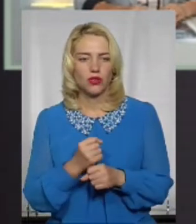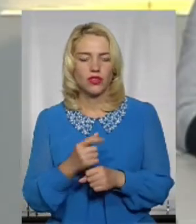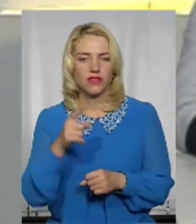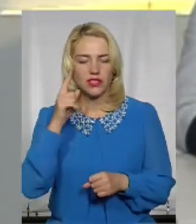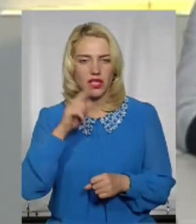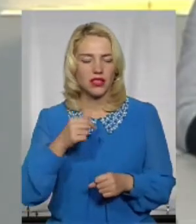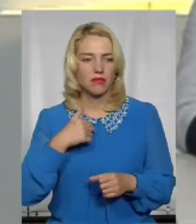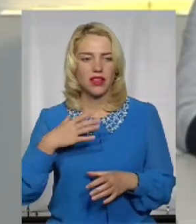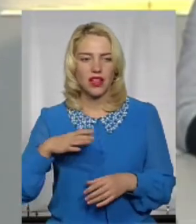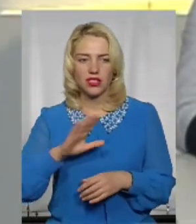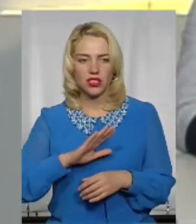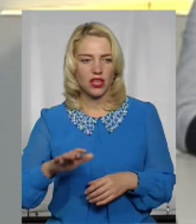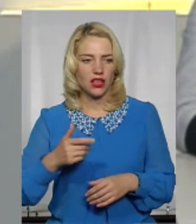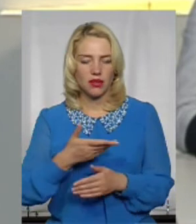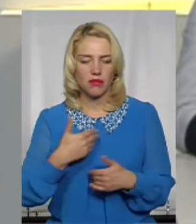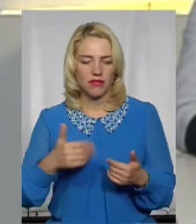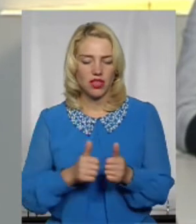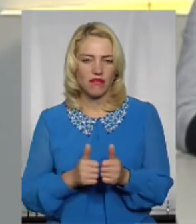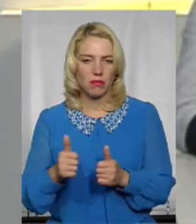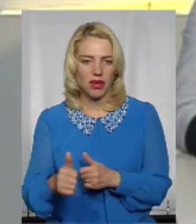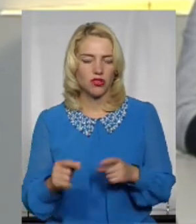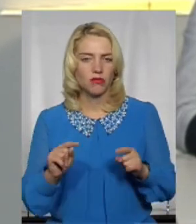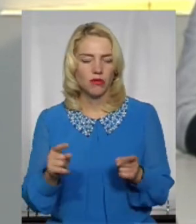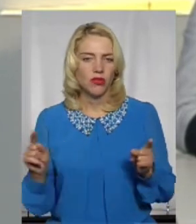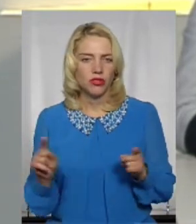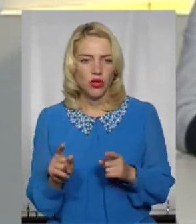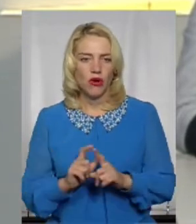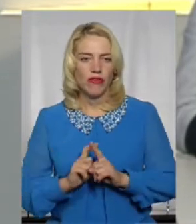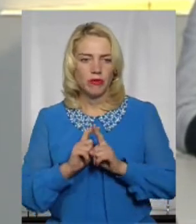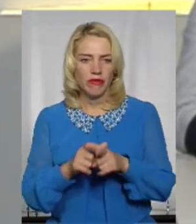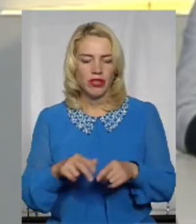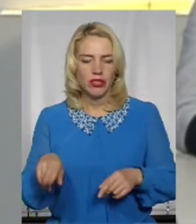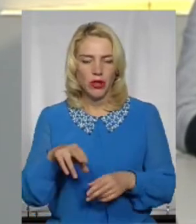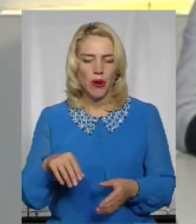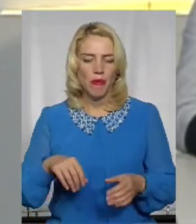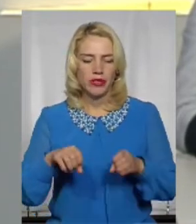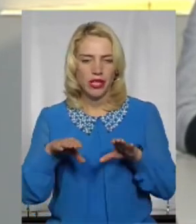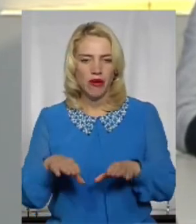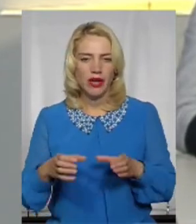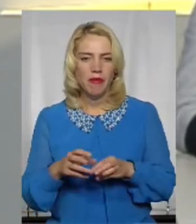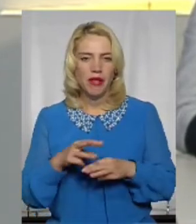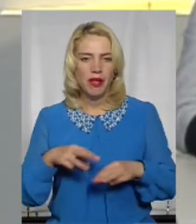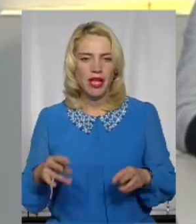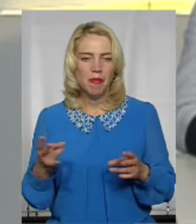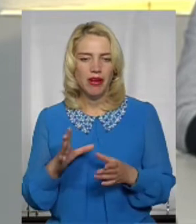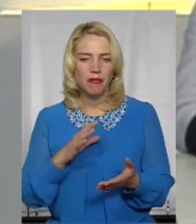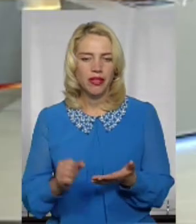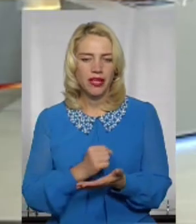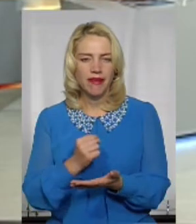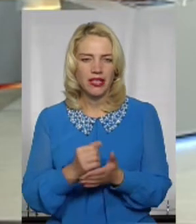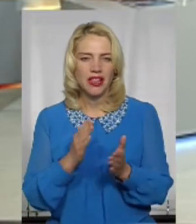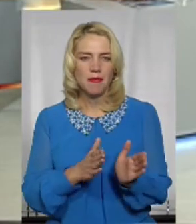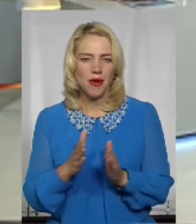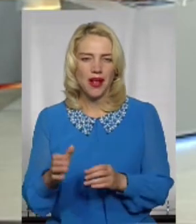не чекали, ми вже випереджуємо, тому що у відповідності до постанови Кабінету міністрів має бути затверджений